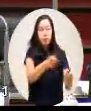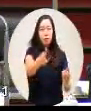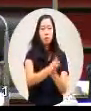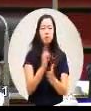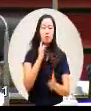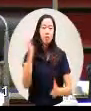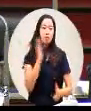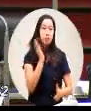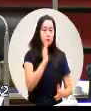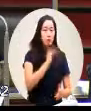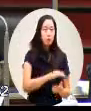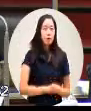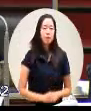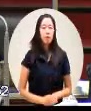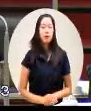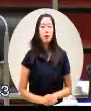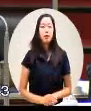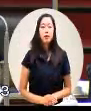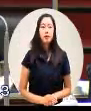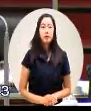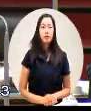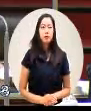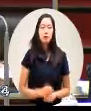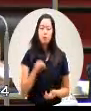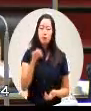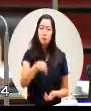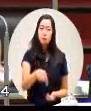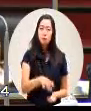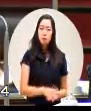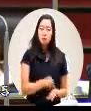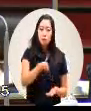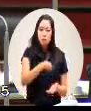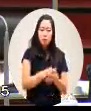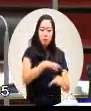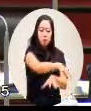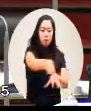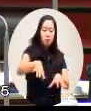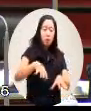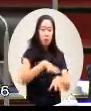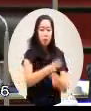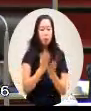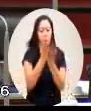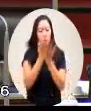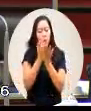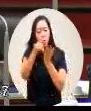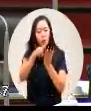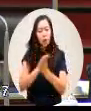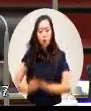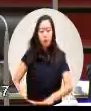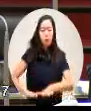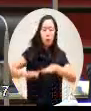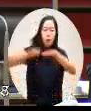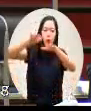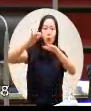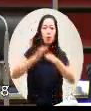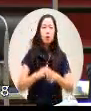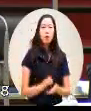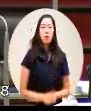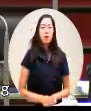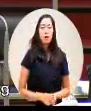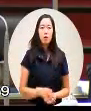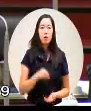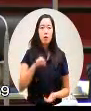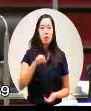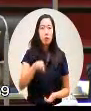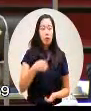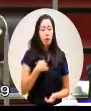杯。我讲伫这个环境中大汉的、塑胶的，我靠